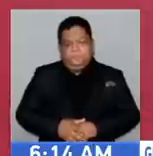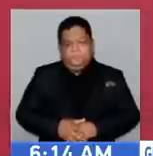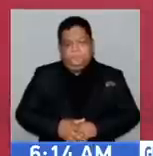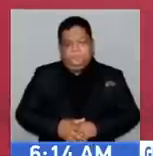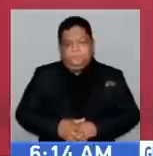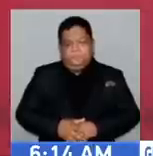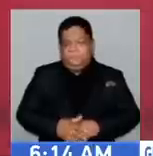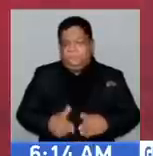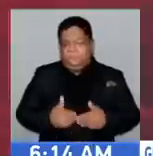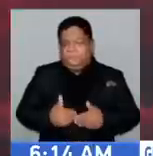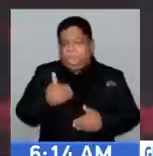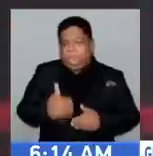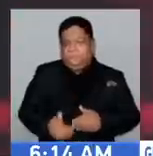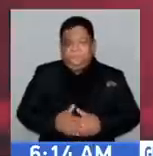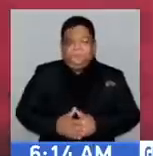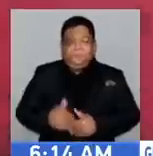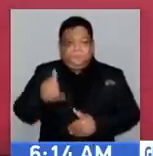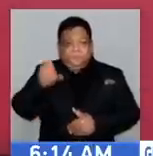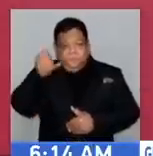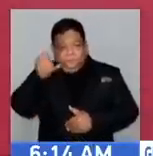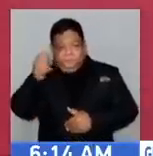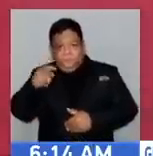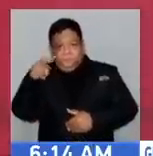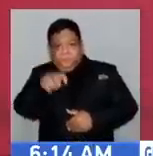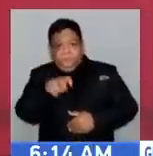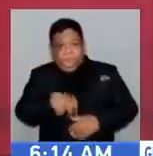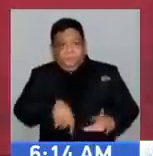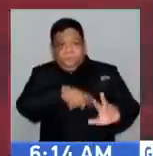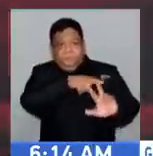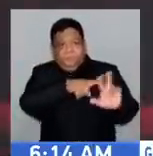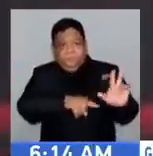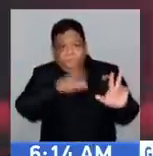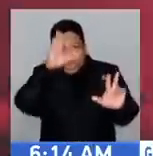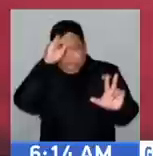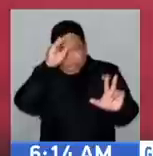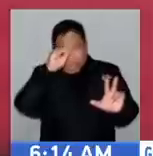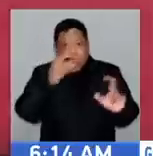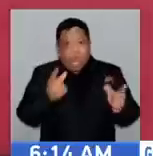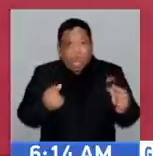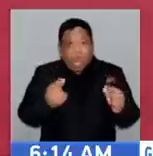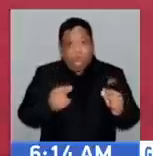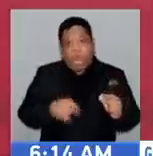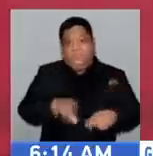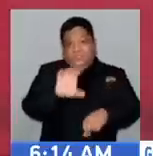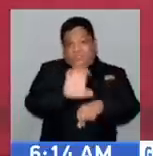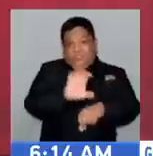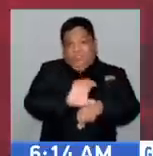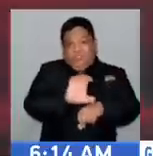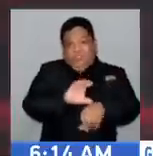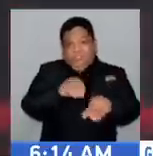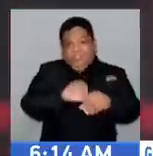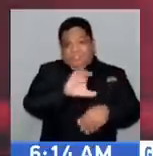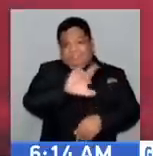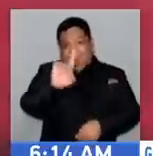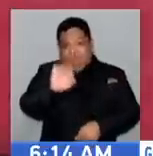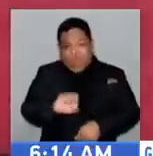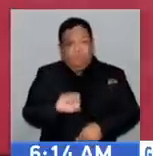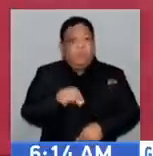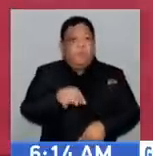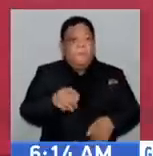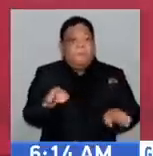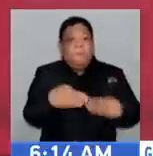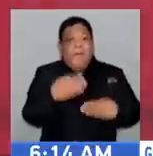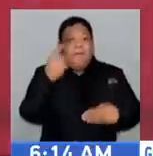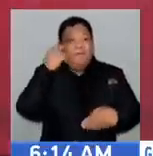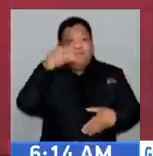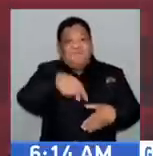Hulikam ang pagnanakaw ng tatlong lalaki sa donation box ng isang simbahan sa Cagayan de Oro City. Sa Cebu naman, patay ang isang babae sa